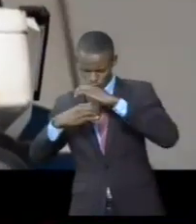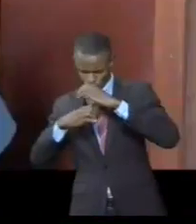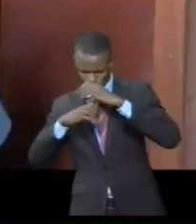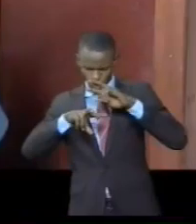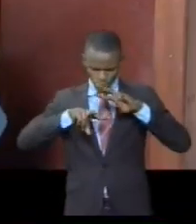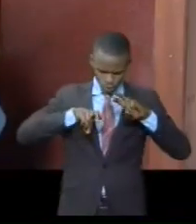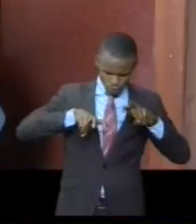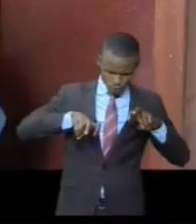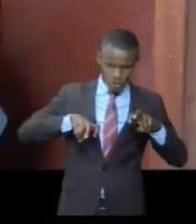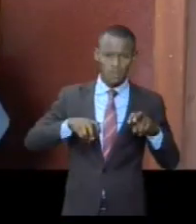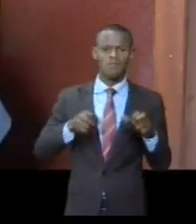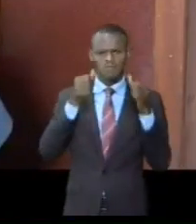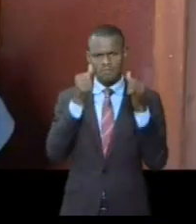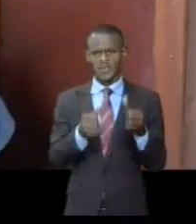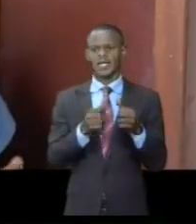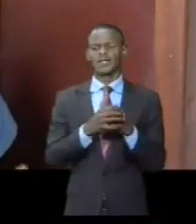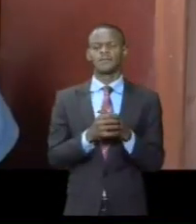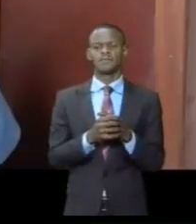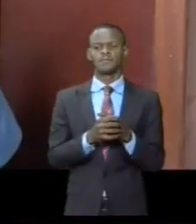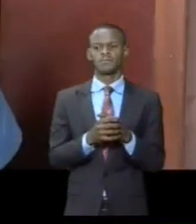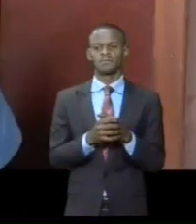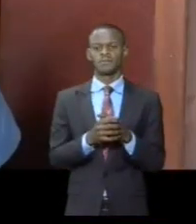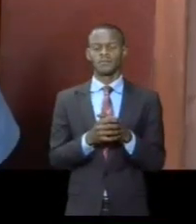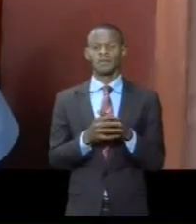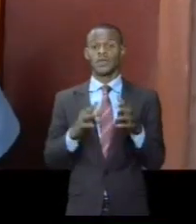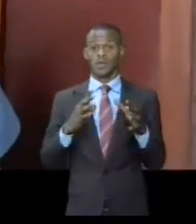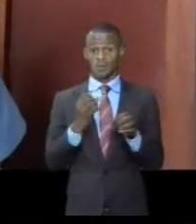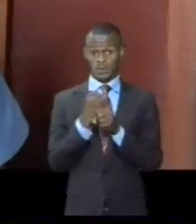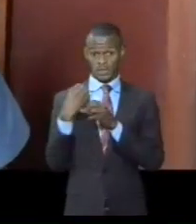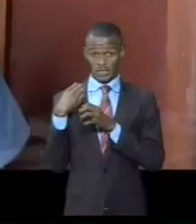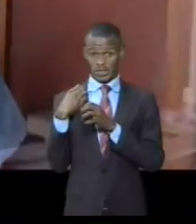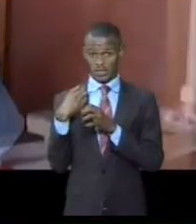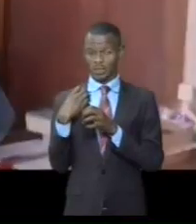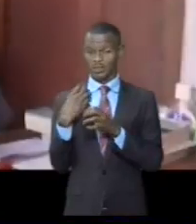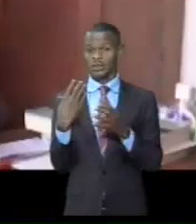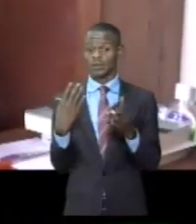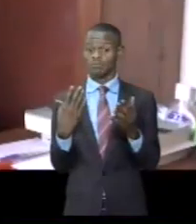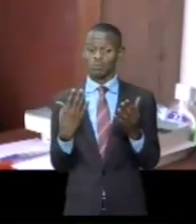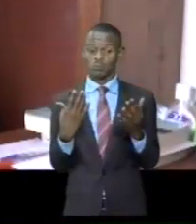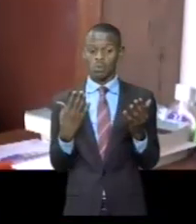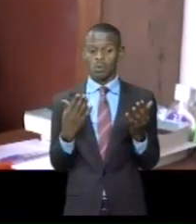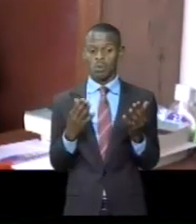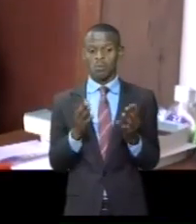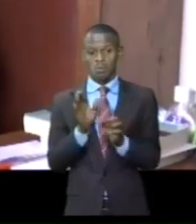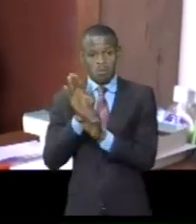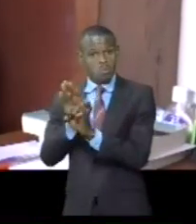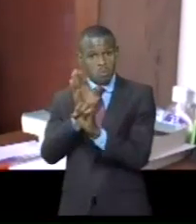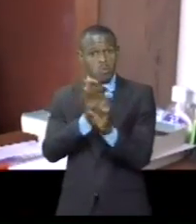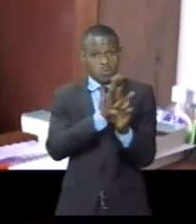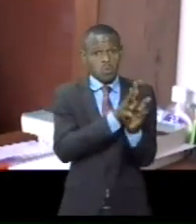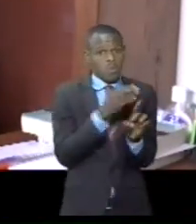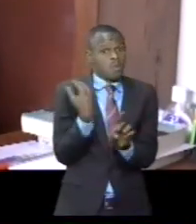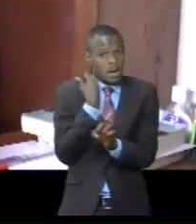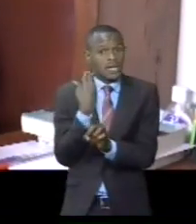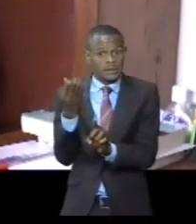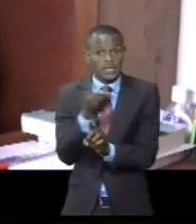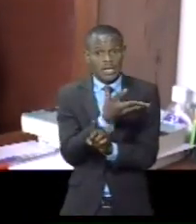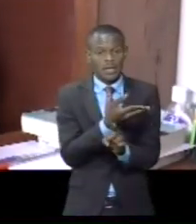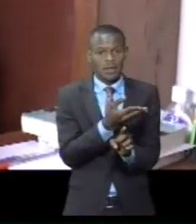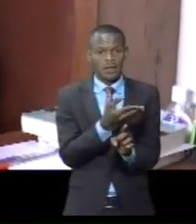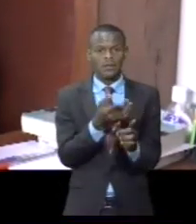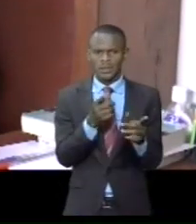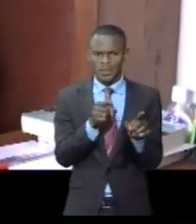normal. La prise en charge, ça dépend de la maladie. Des fois, on garde en observation pendant 2 ou 3